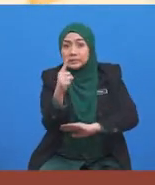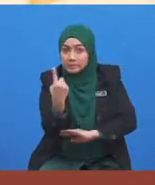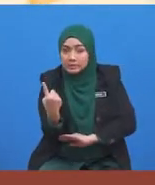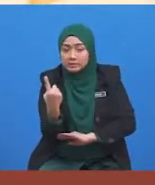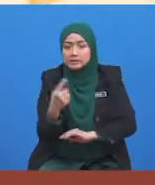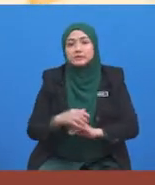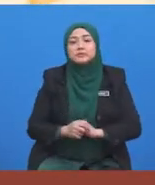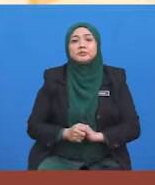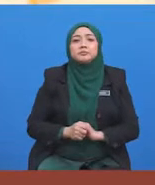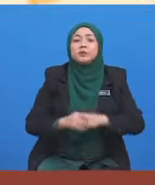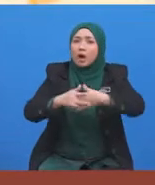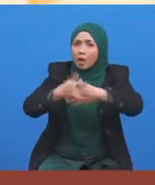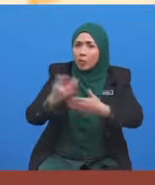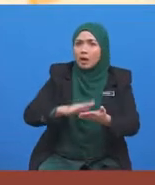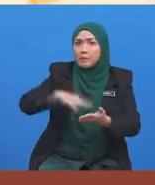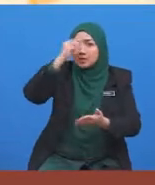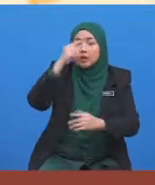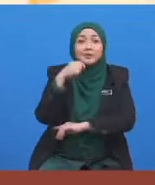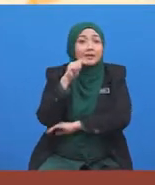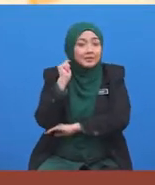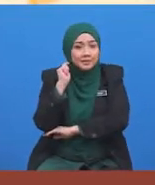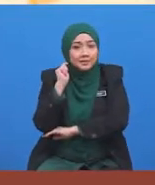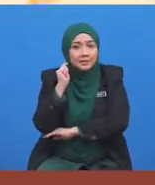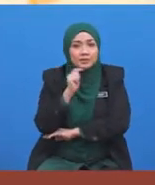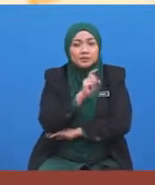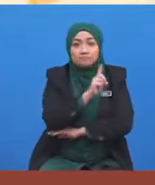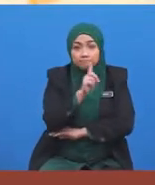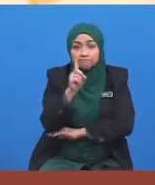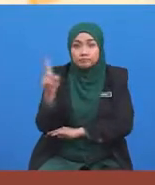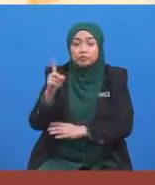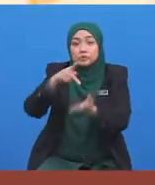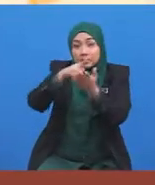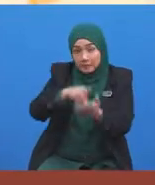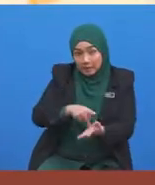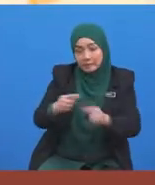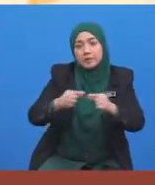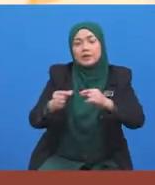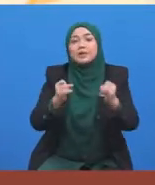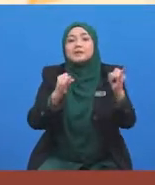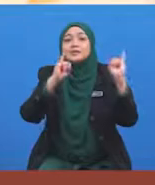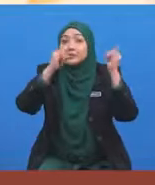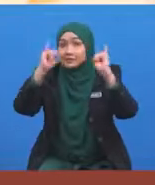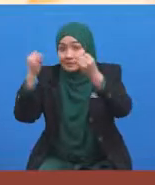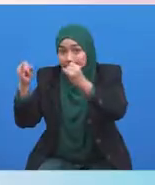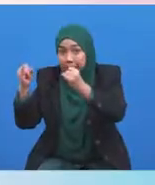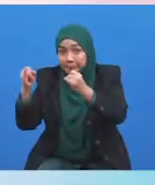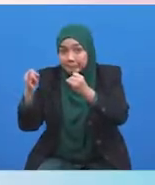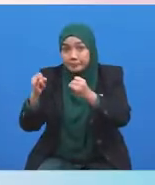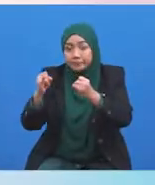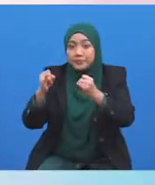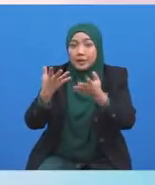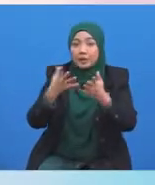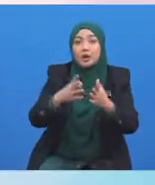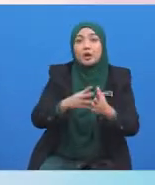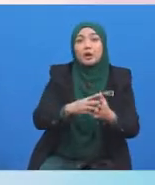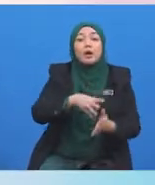Di awal pengajaran, saya telah menyatakan salah satu kesan pergerakan jisim ialah menyebabkan sumber